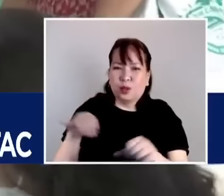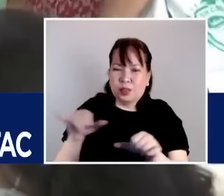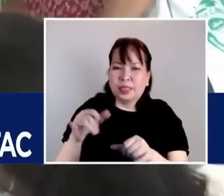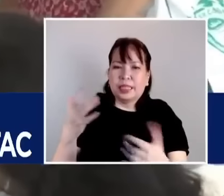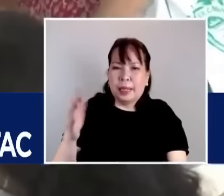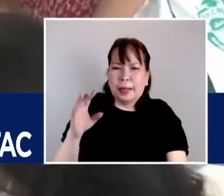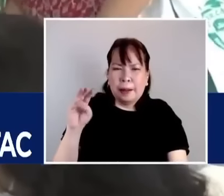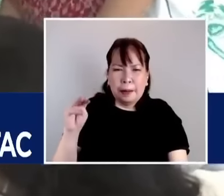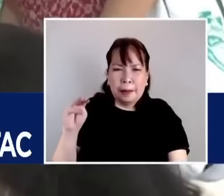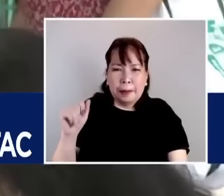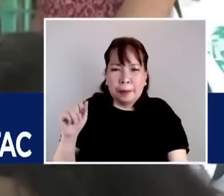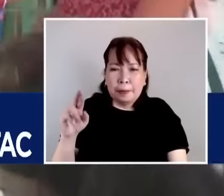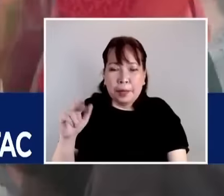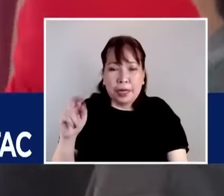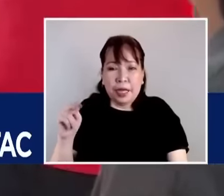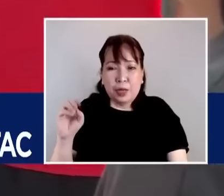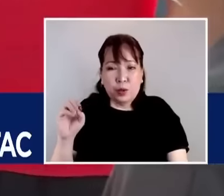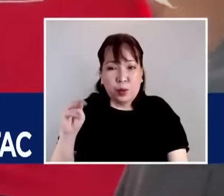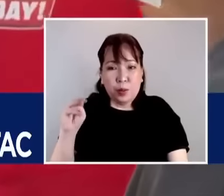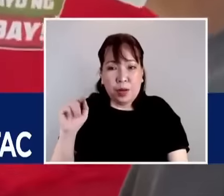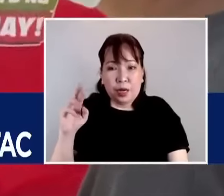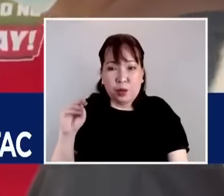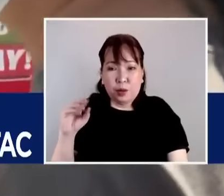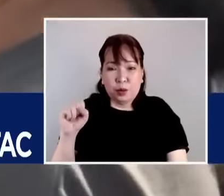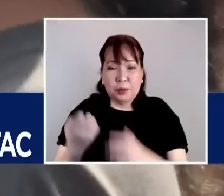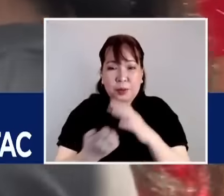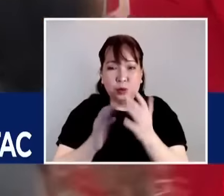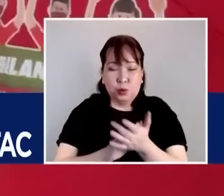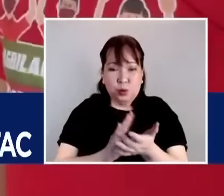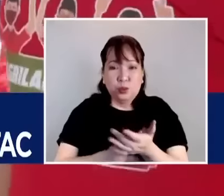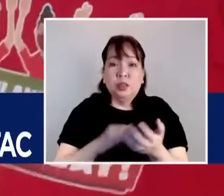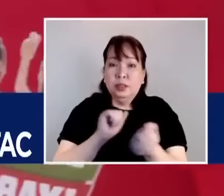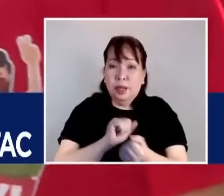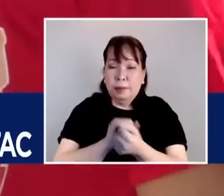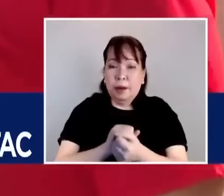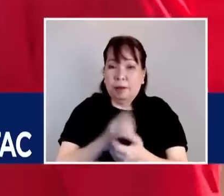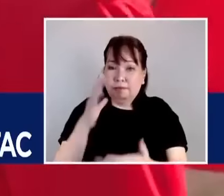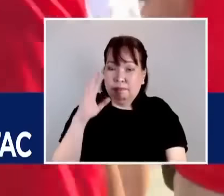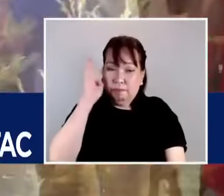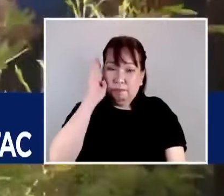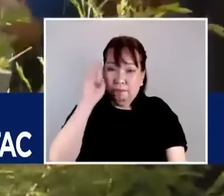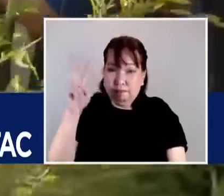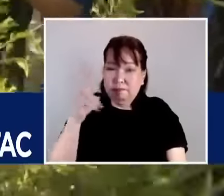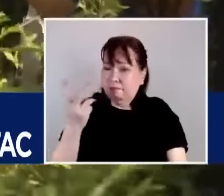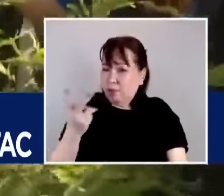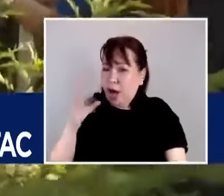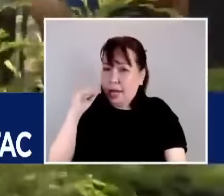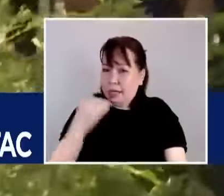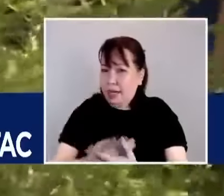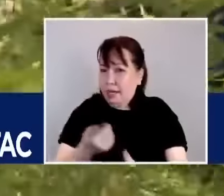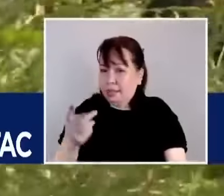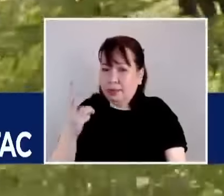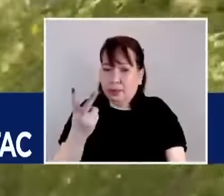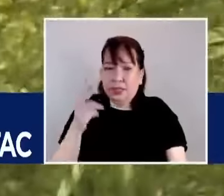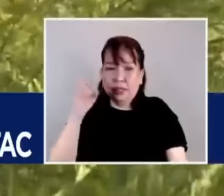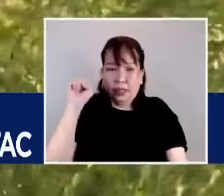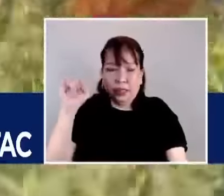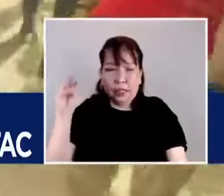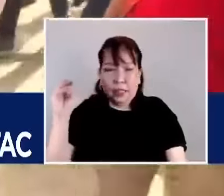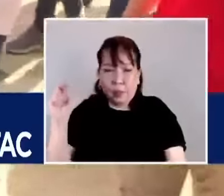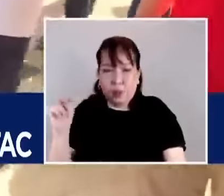Mariano Marcos Memorial Elementary School. Sinamahan din ni Marcos Jr. ang kanyang mga anak na sina Simon, Vincent at